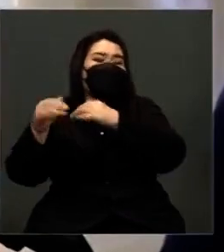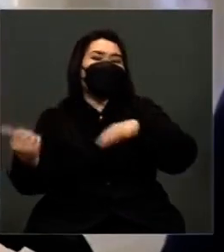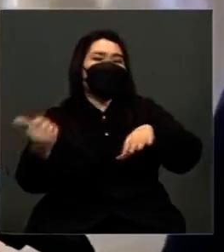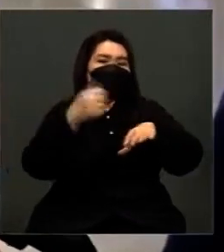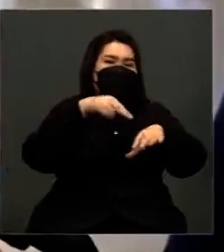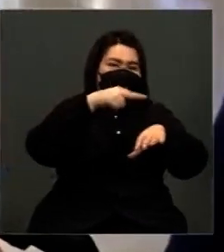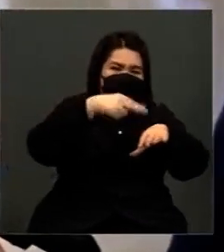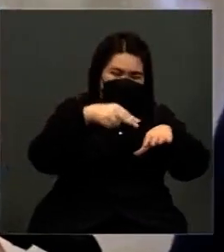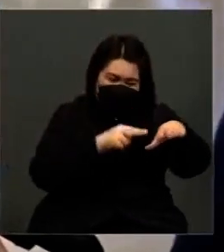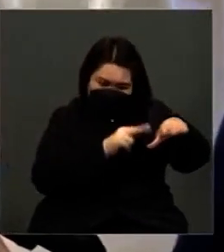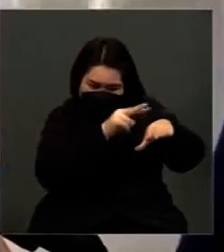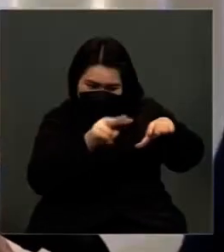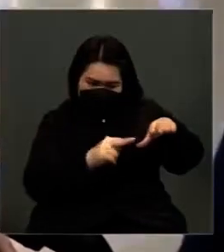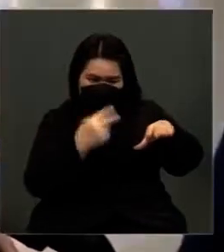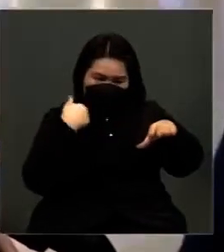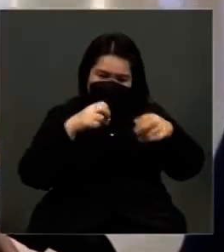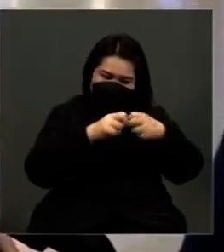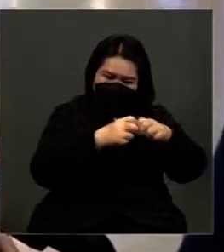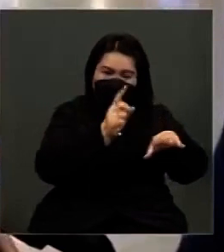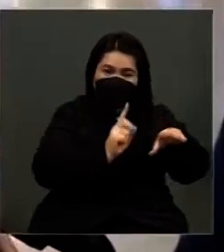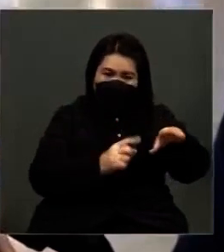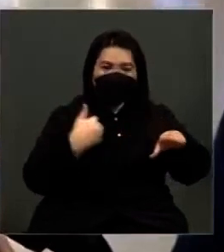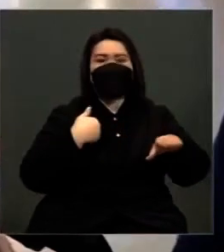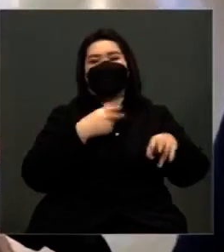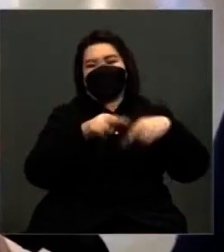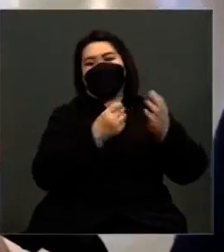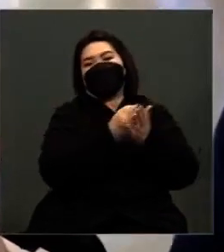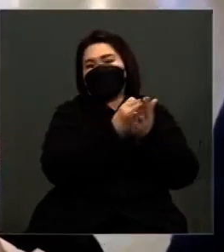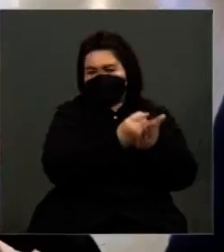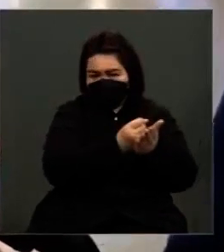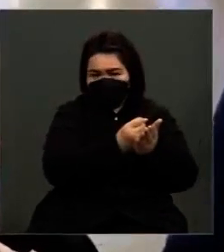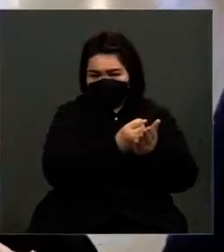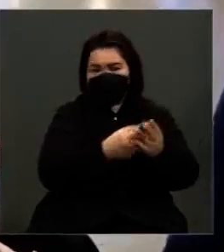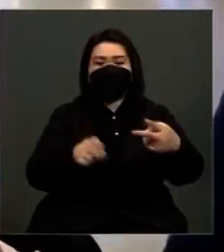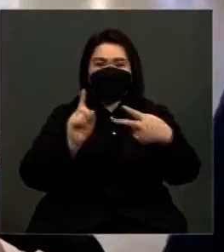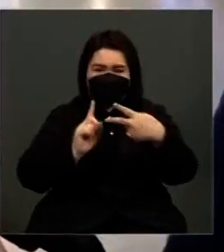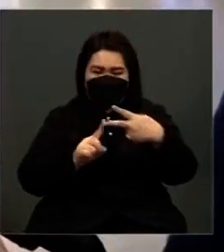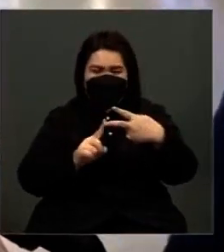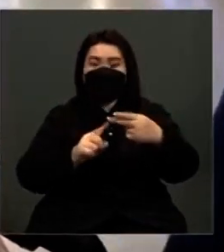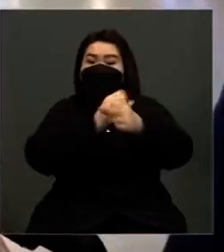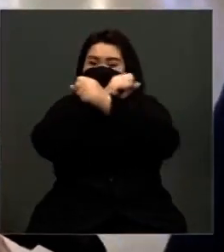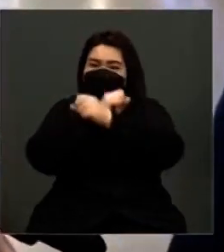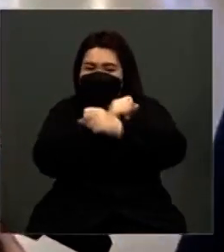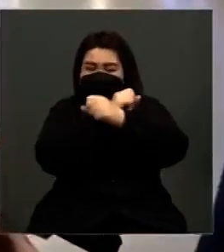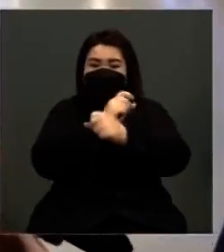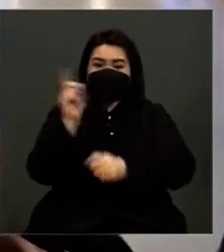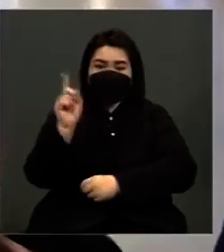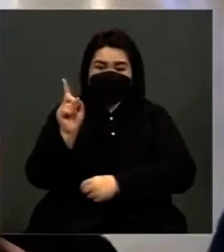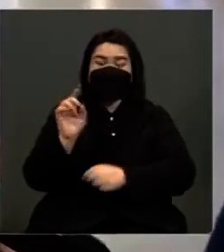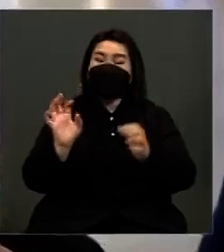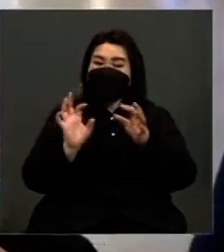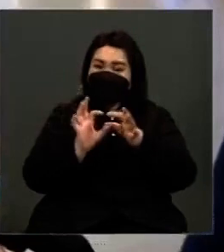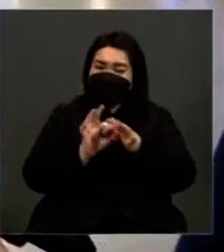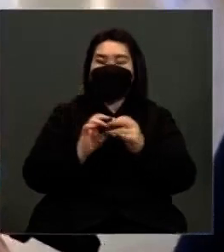รวจเช็คลิสต์นะครับรถเนี่ยในการออกเดินทางให้กับประชาชนนะครับส่วนประเด็นที่2เรื่องความปลอดภัยในส่วนของ